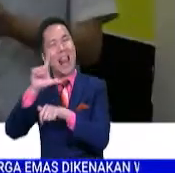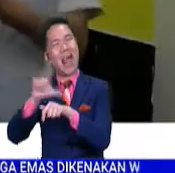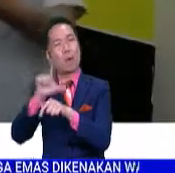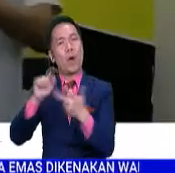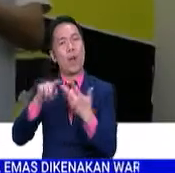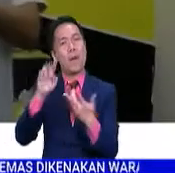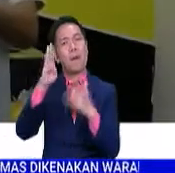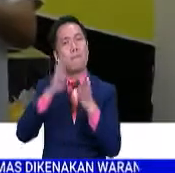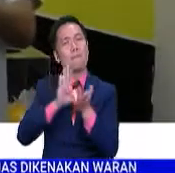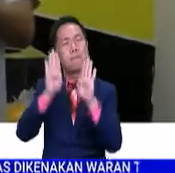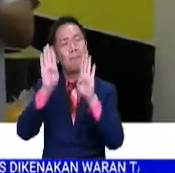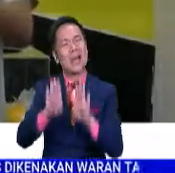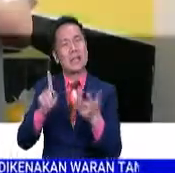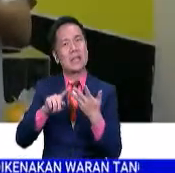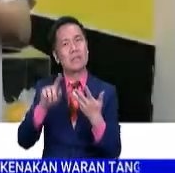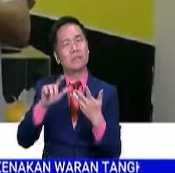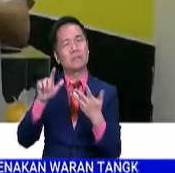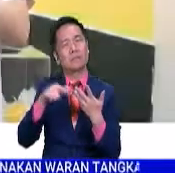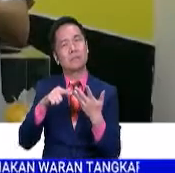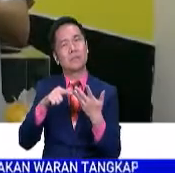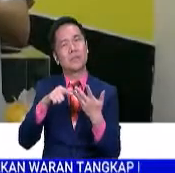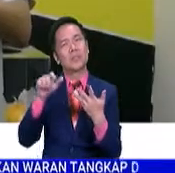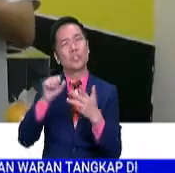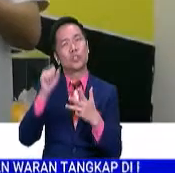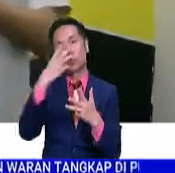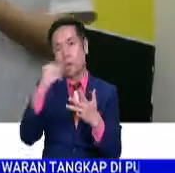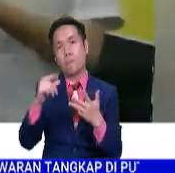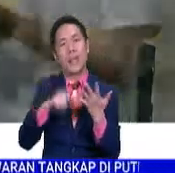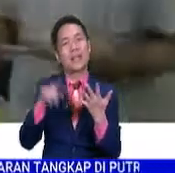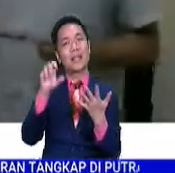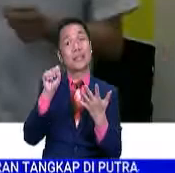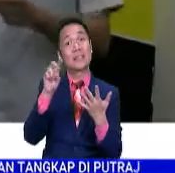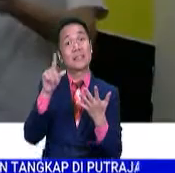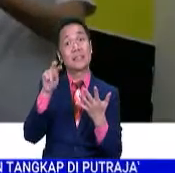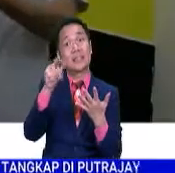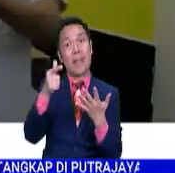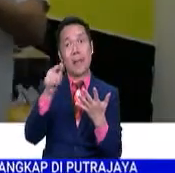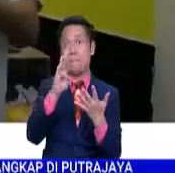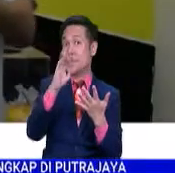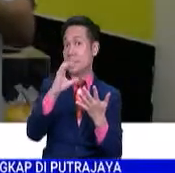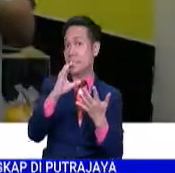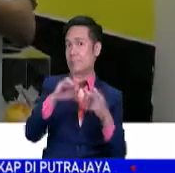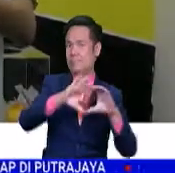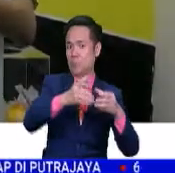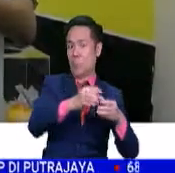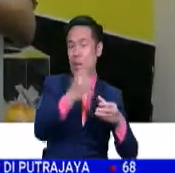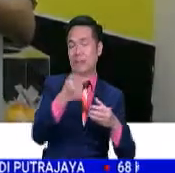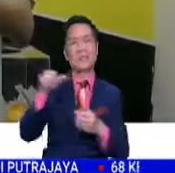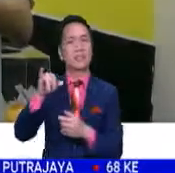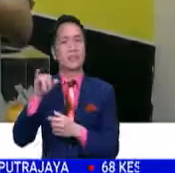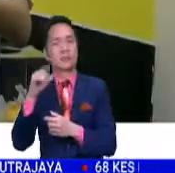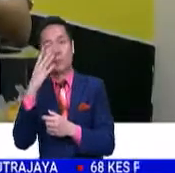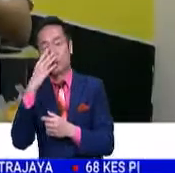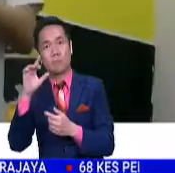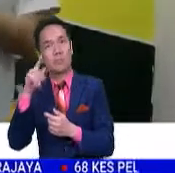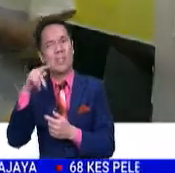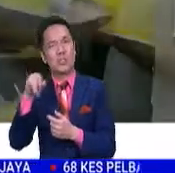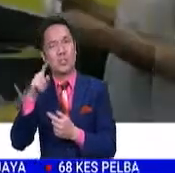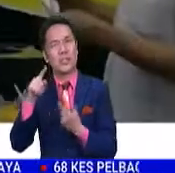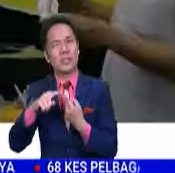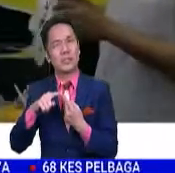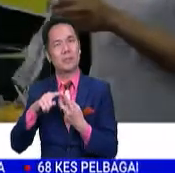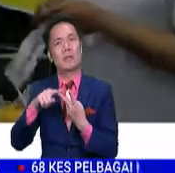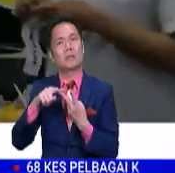bank ICBC ceramah ctbc dan sedang BC sementara Ampang Jaya Beijing bisi Petaling Jaya